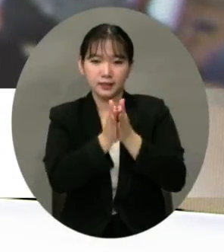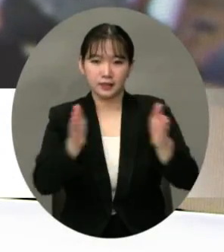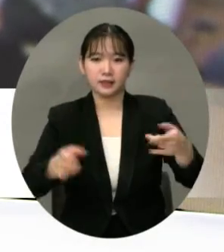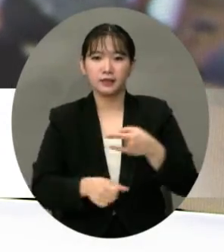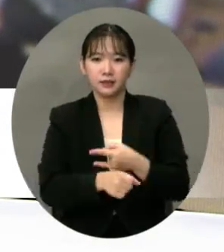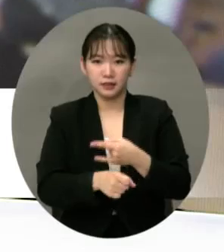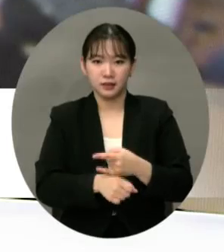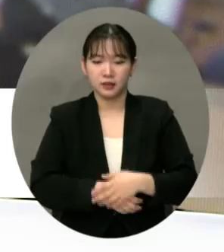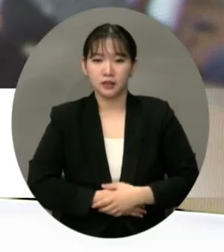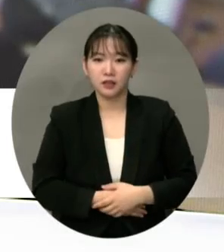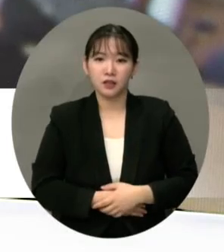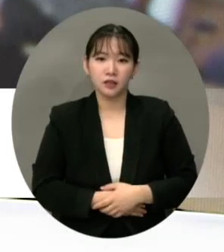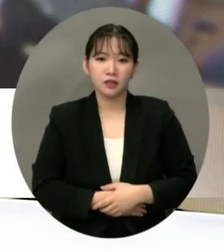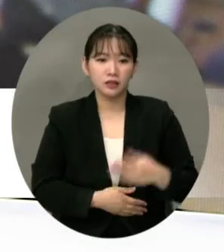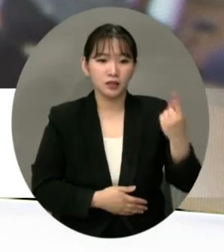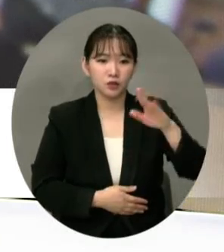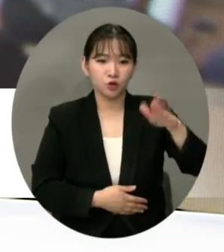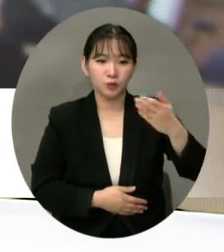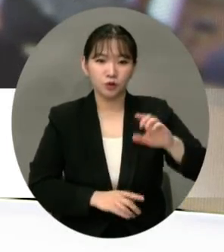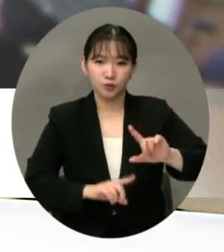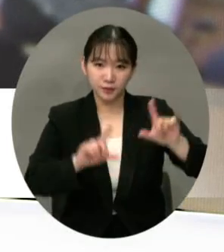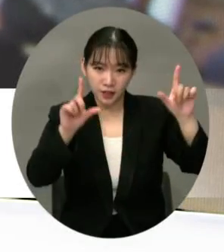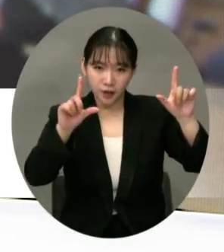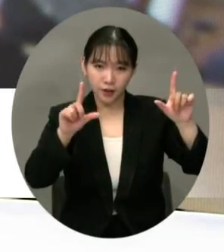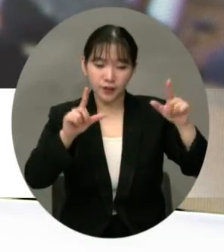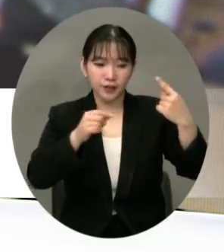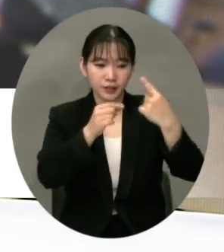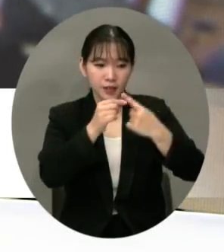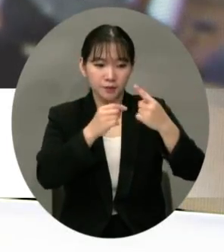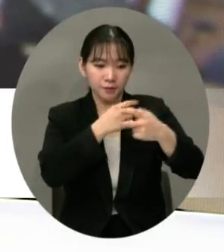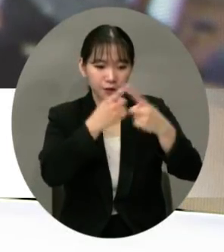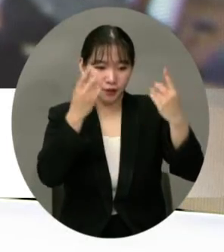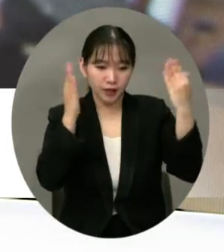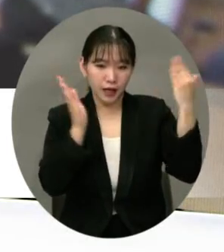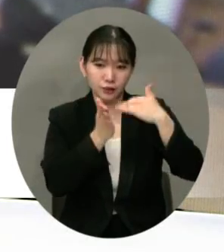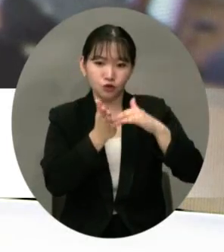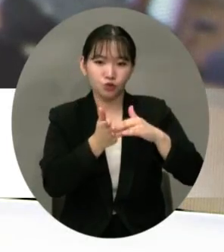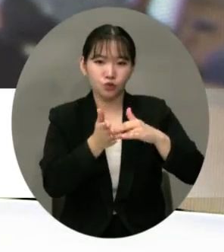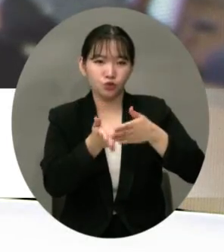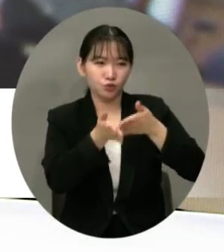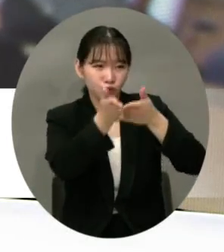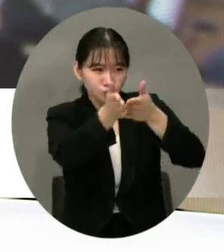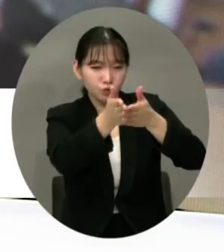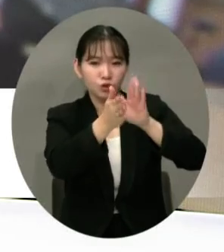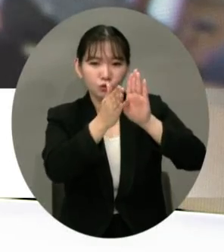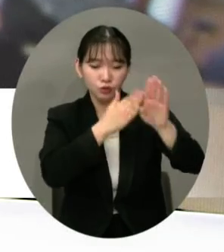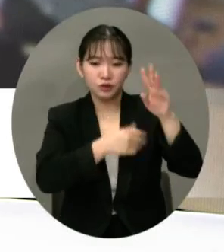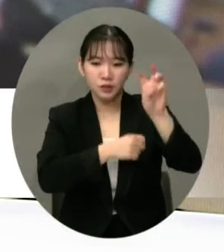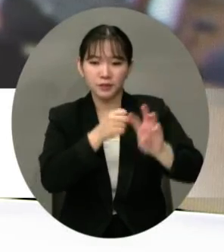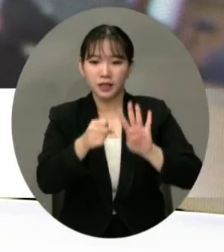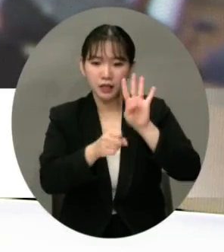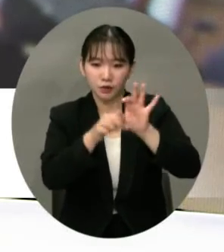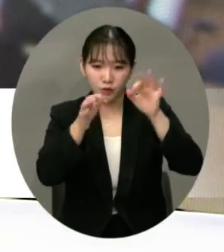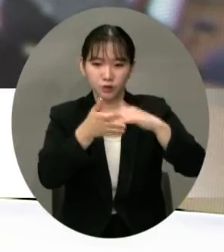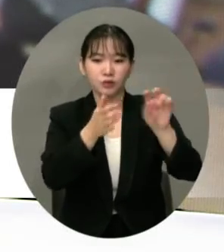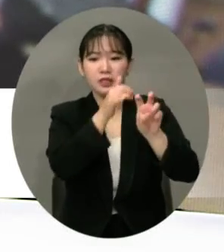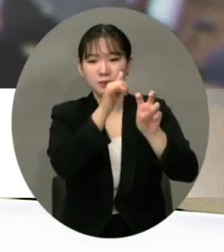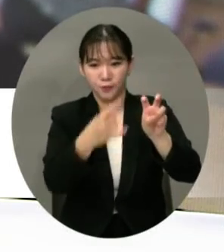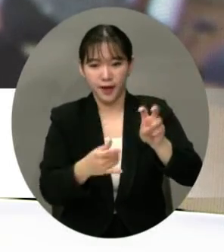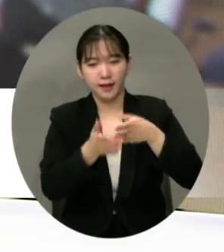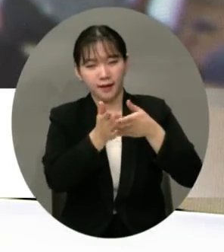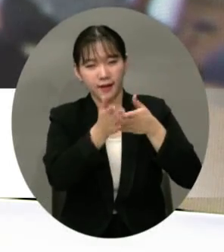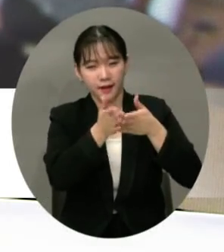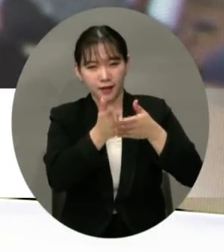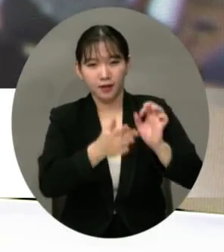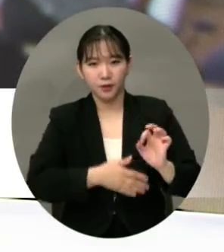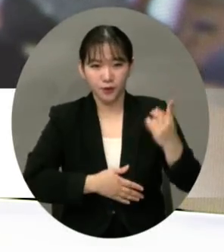착수했습니다. 목포대는 1990년 첫 의대 정원 배정을 요구한 이후 34년간 20여 차례 건의 등을